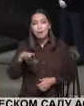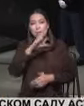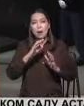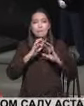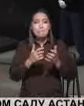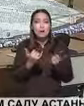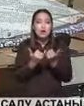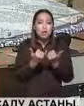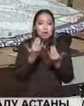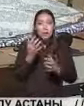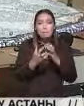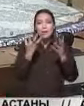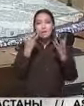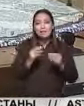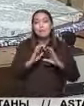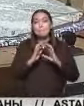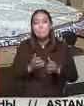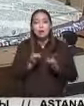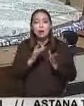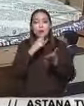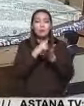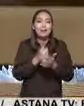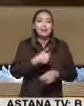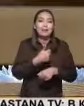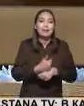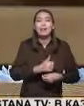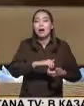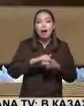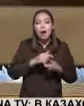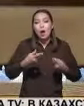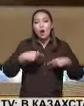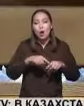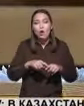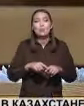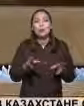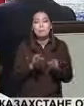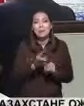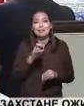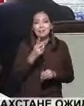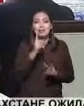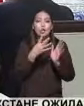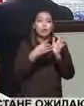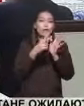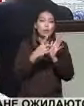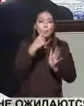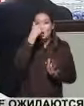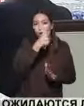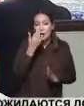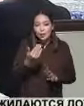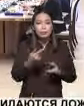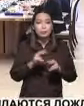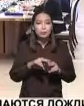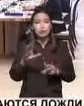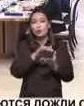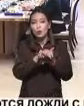отмечается Международный день мира. Праздник был учрежден Генеральной Ассамблеей Организации Объединенных Наций в 1981 году. Международный день мира всегда